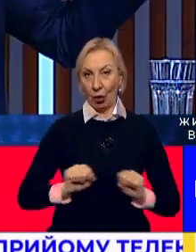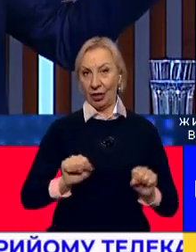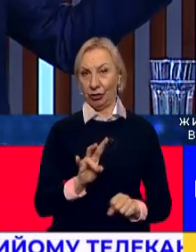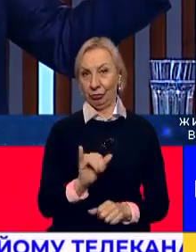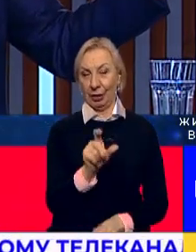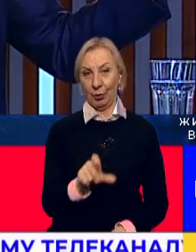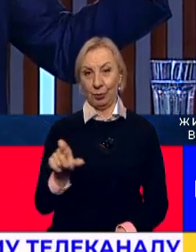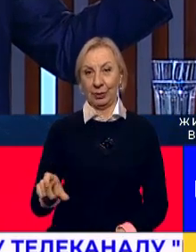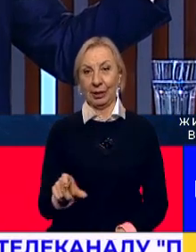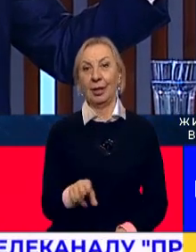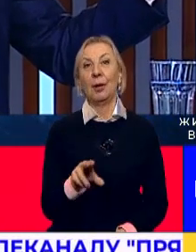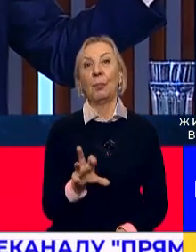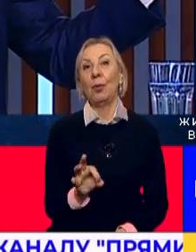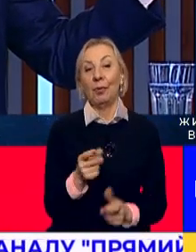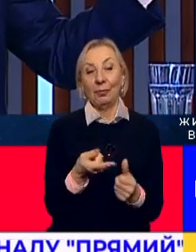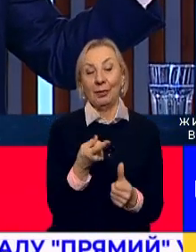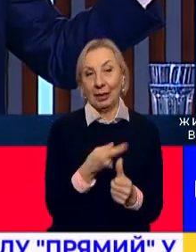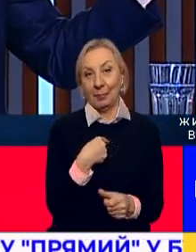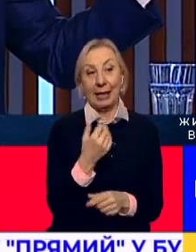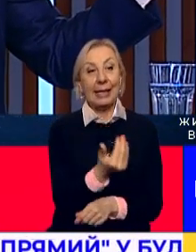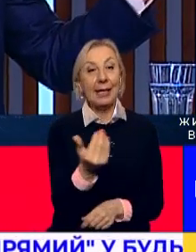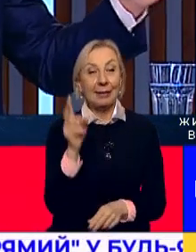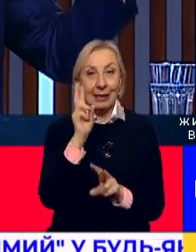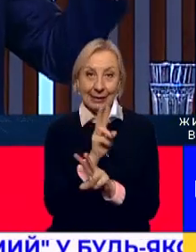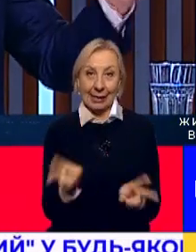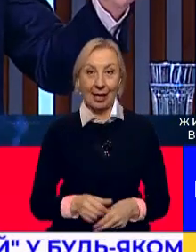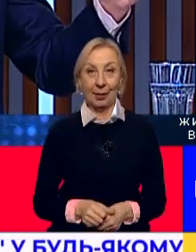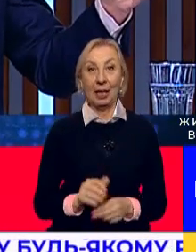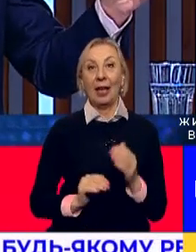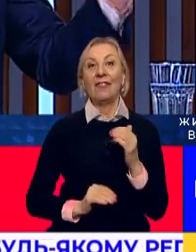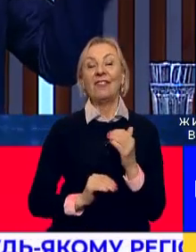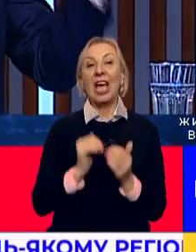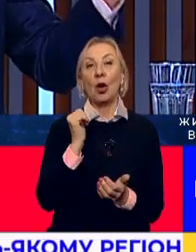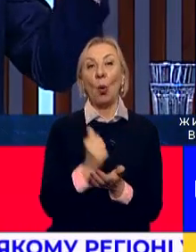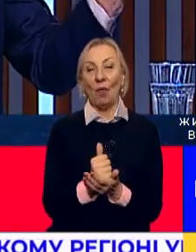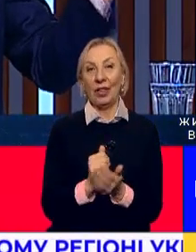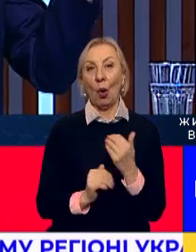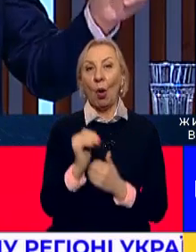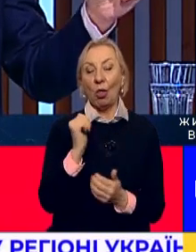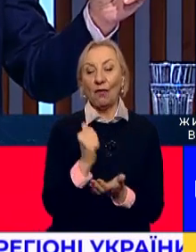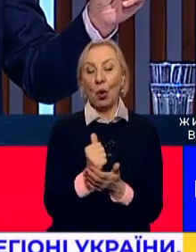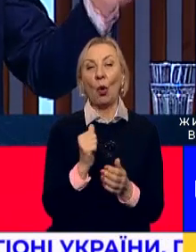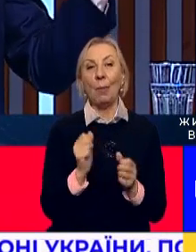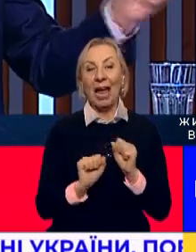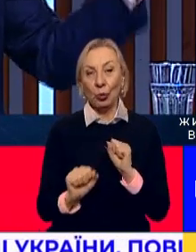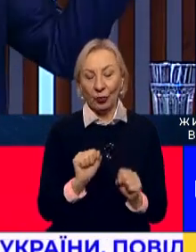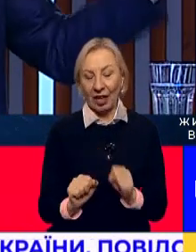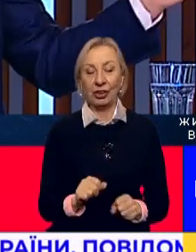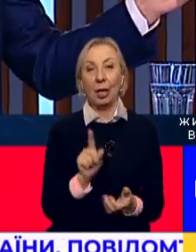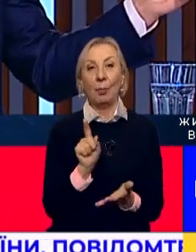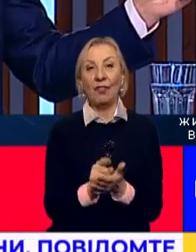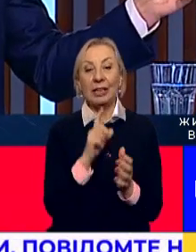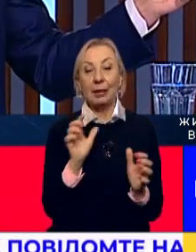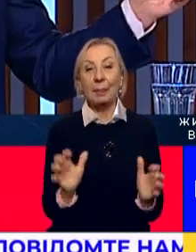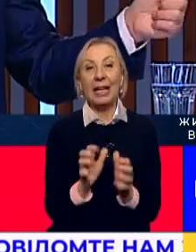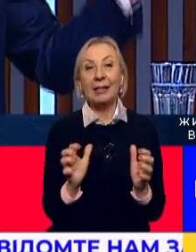про подвиги яких ми навіть не знаємо і, можливо, ніколи не дізнаємося. І Верховний Головнокомандувач, справжній Верховний Головнокомандувач, повинен